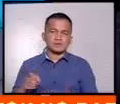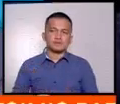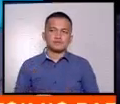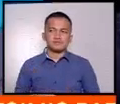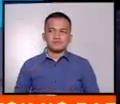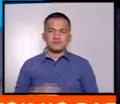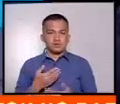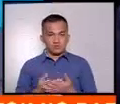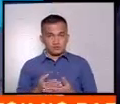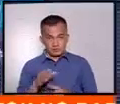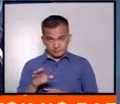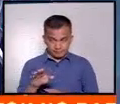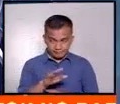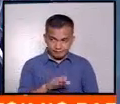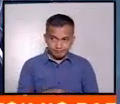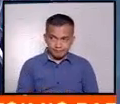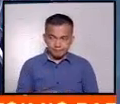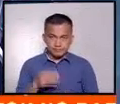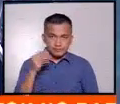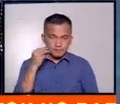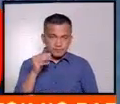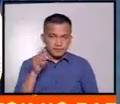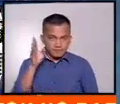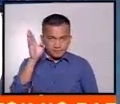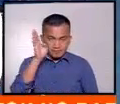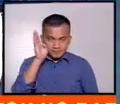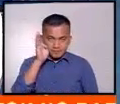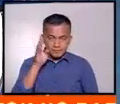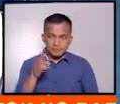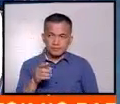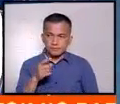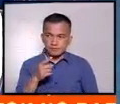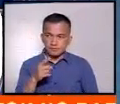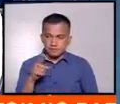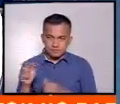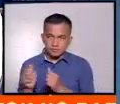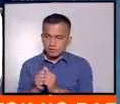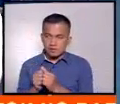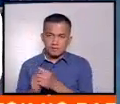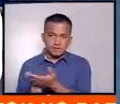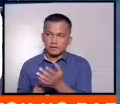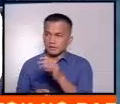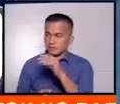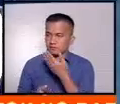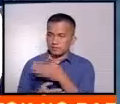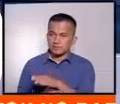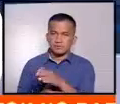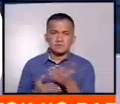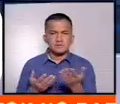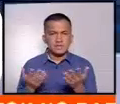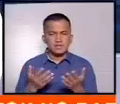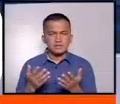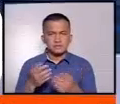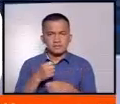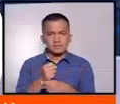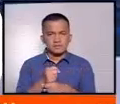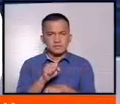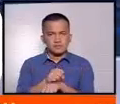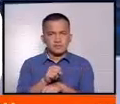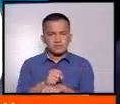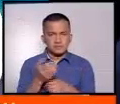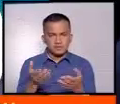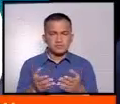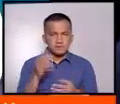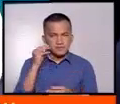Magandang tanghali po sa inyo, Ma'am Bernadette. Magandang saan tanghali. Saan po mga kasamahan? Saan po yung factory na pinagtatrabaho niyo,